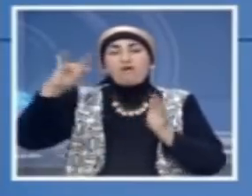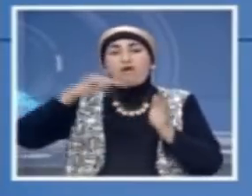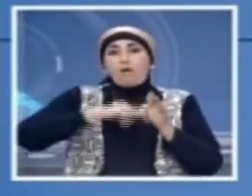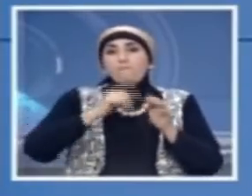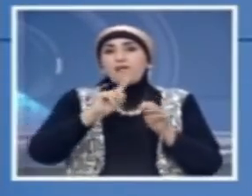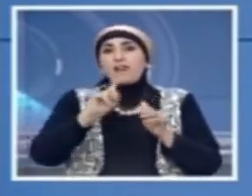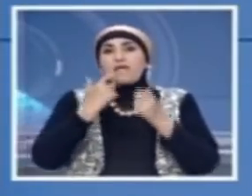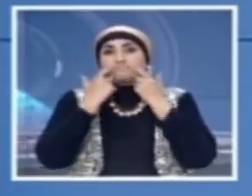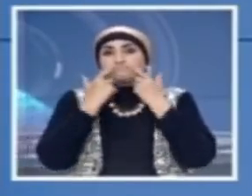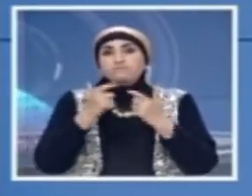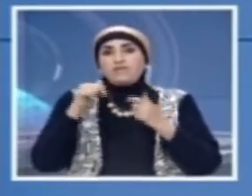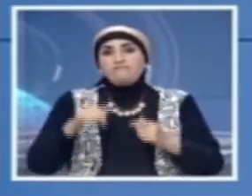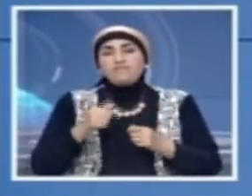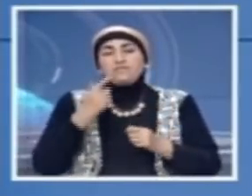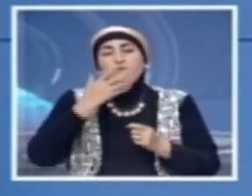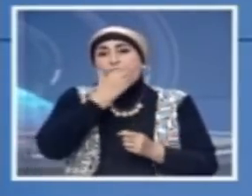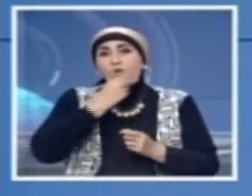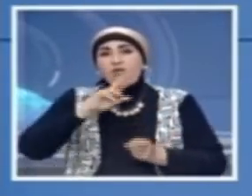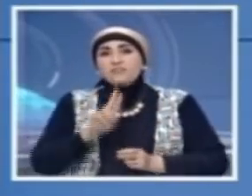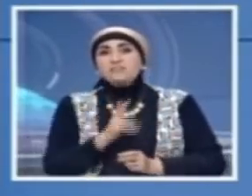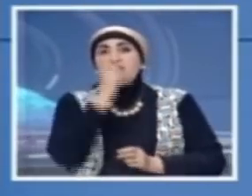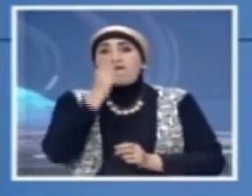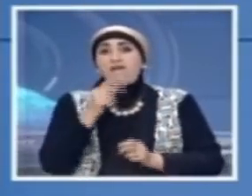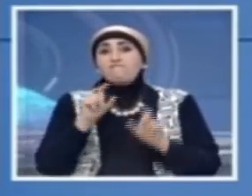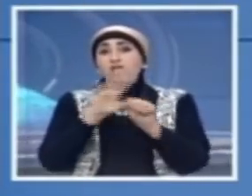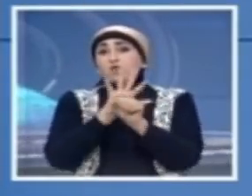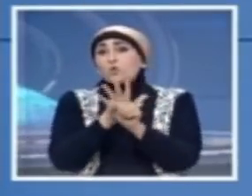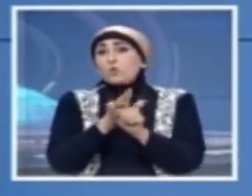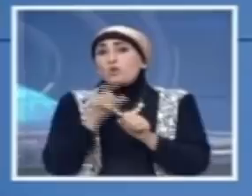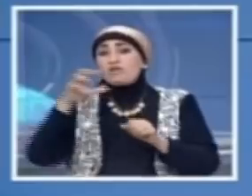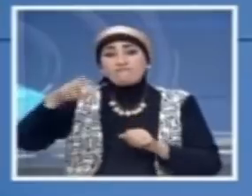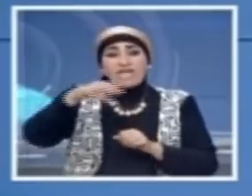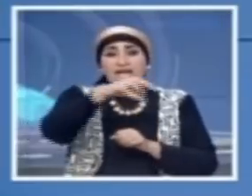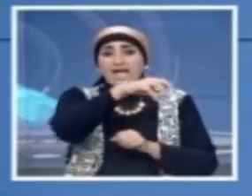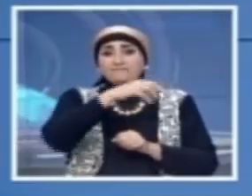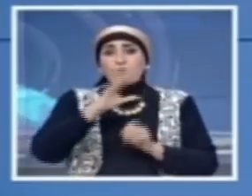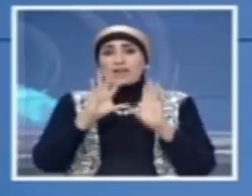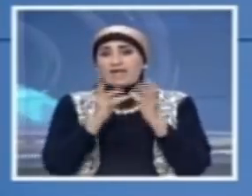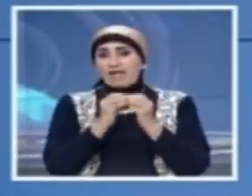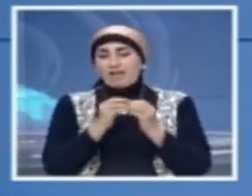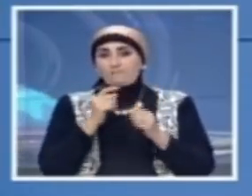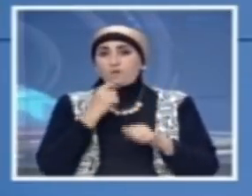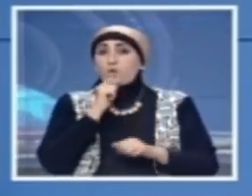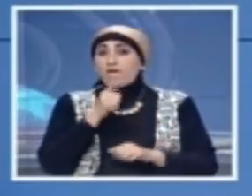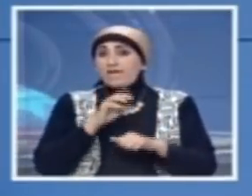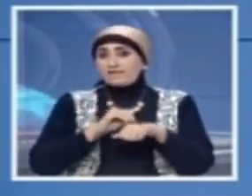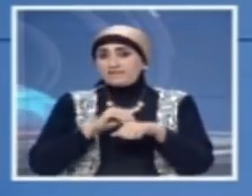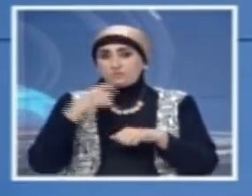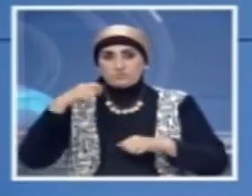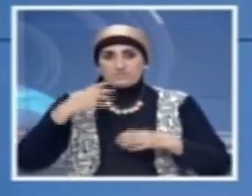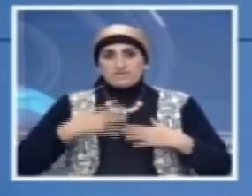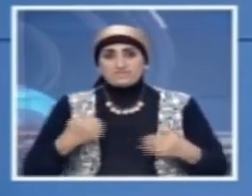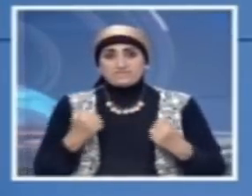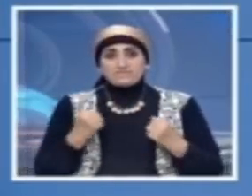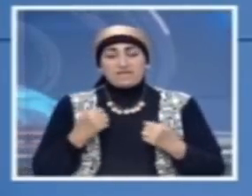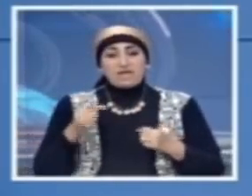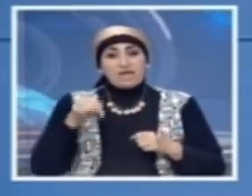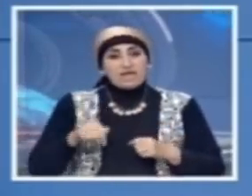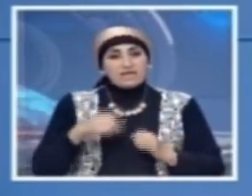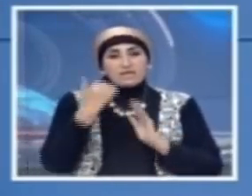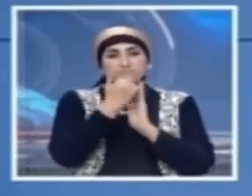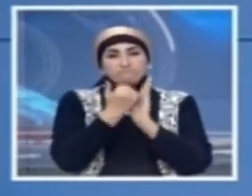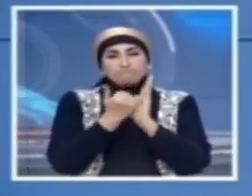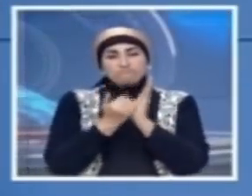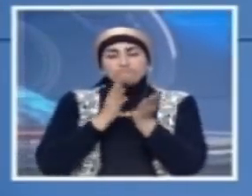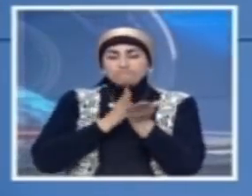البلاد بالتزامن مع ظهور تحورات جديدة للفيروس في عدد من دول العالم. وأكدت وزيرة الصحة على تطبيق